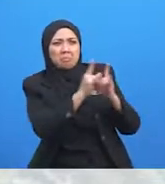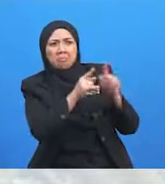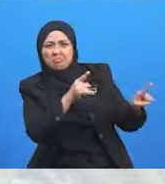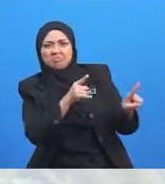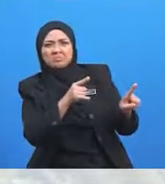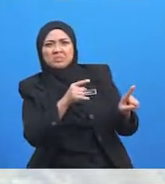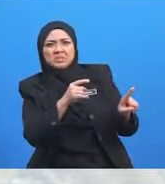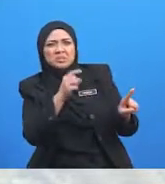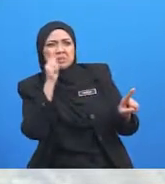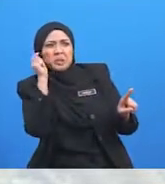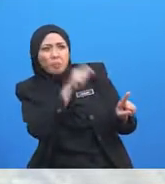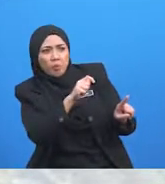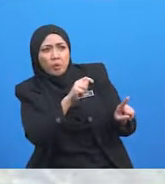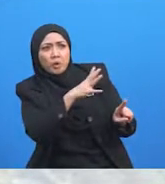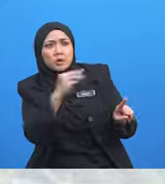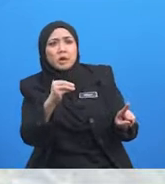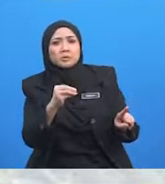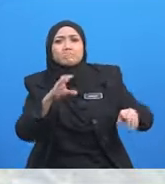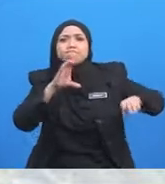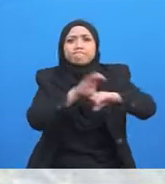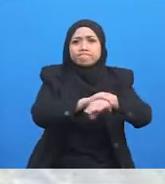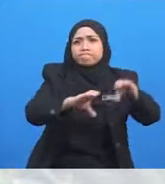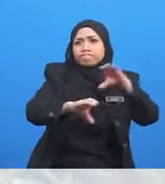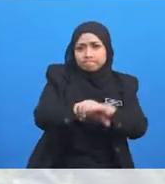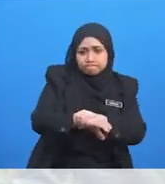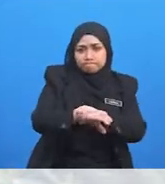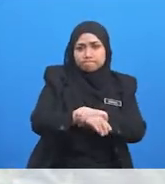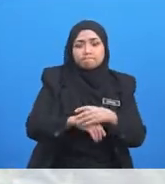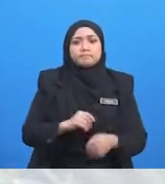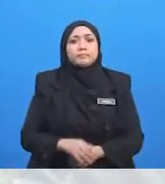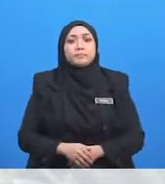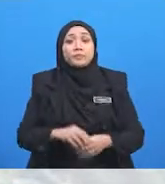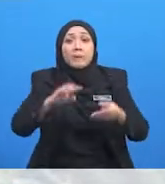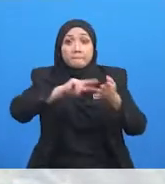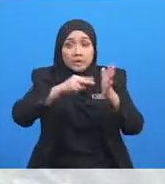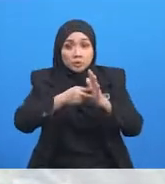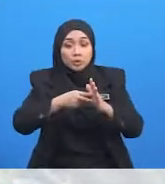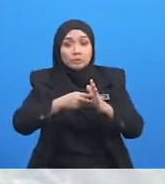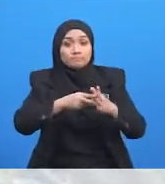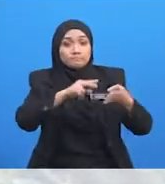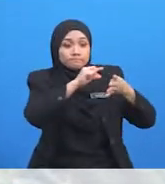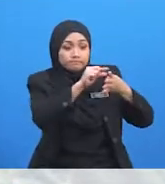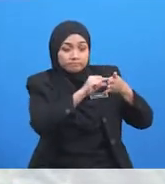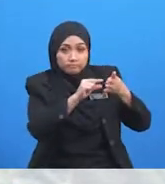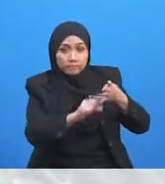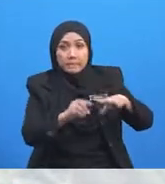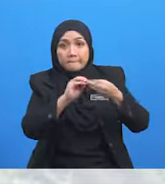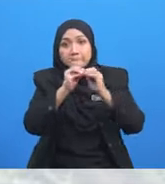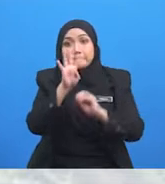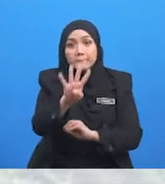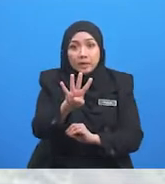telah ditangkap. Seterusnya, pada rangkap keempat yang memberi gambaran